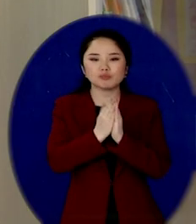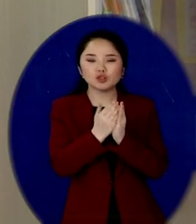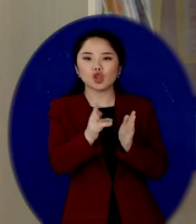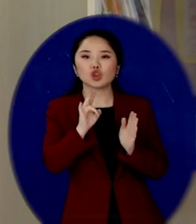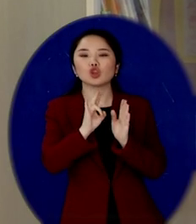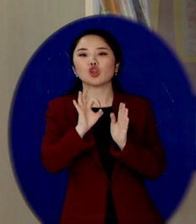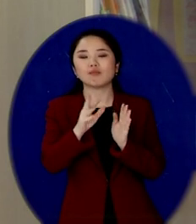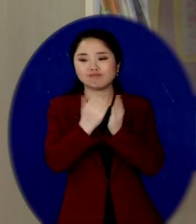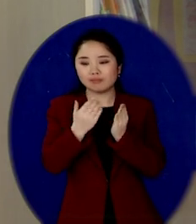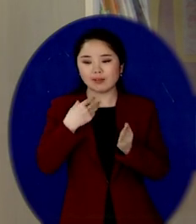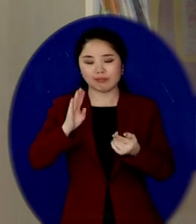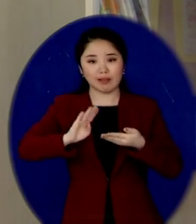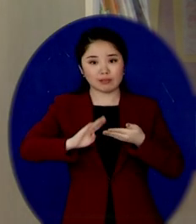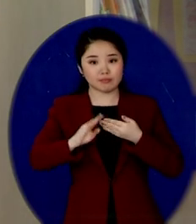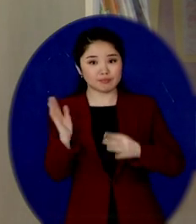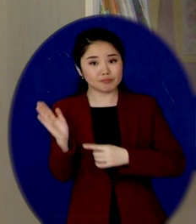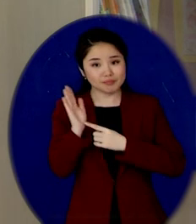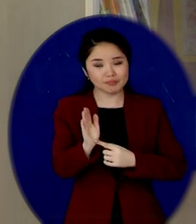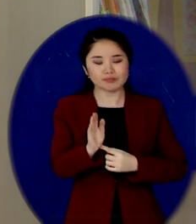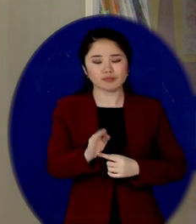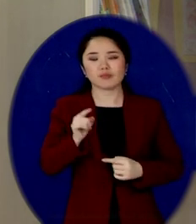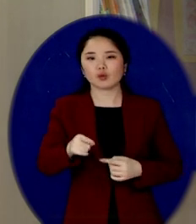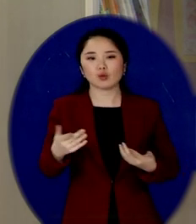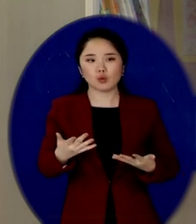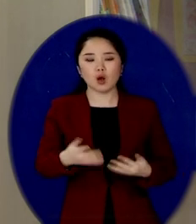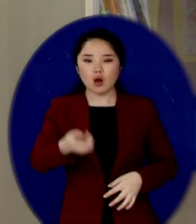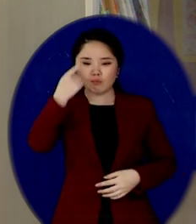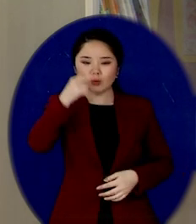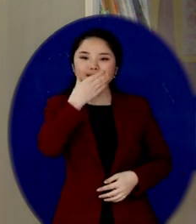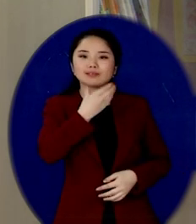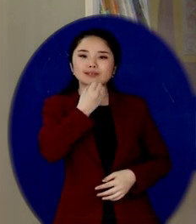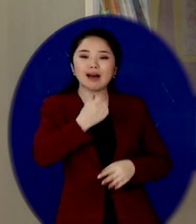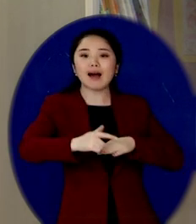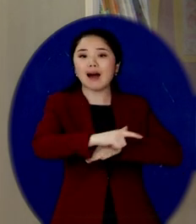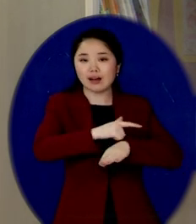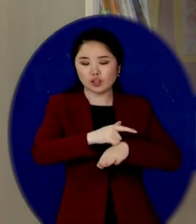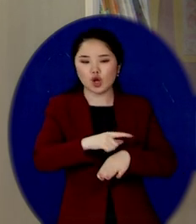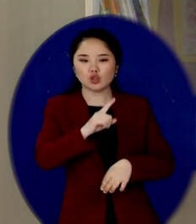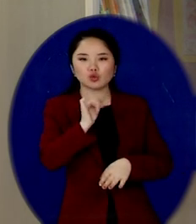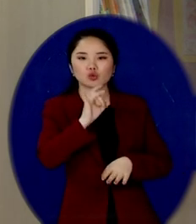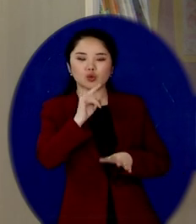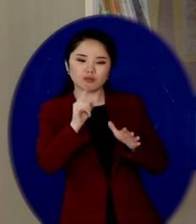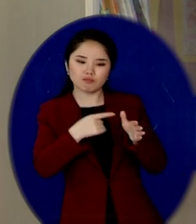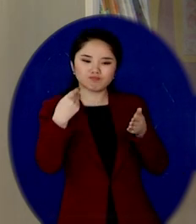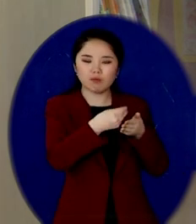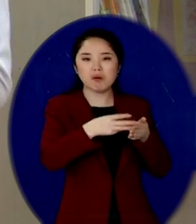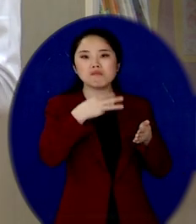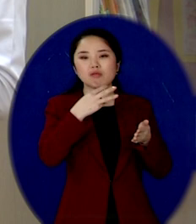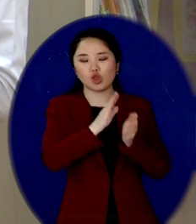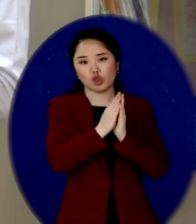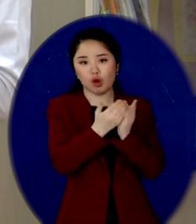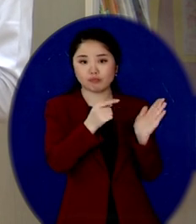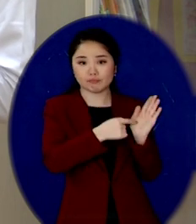номыг танилцуулъя. Энэ ном маань Монголын үзэсгэлэнт газруудыг зурган мэдээлэлээр оруулсан ном